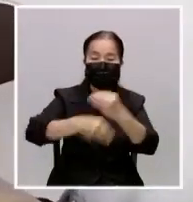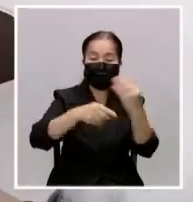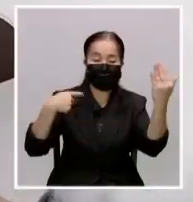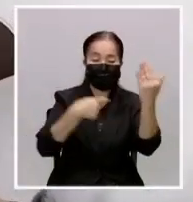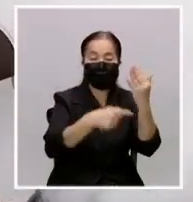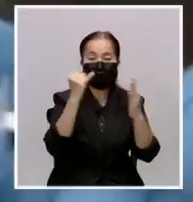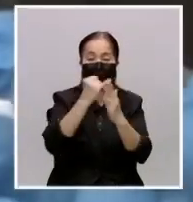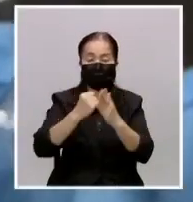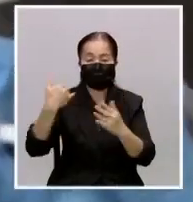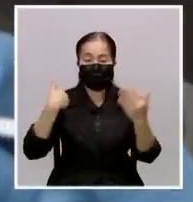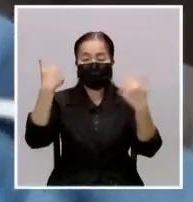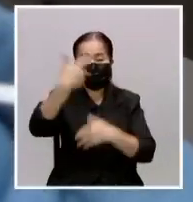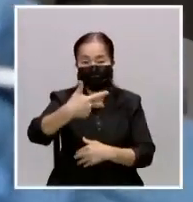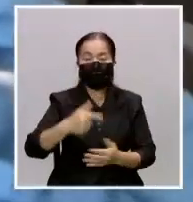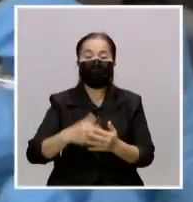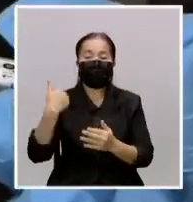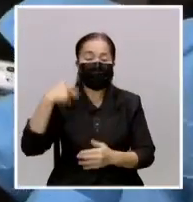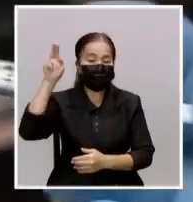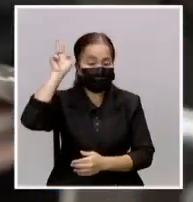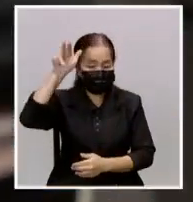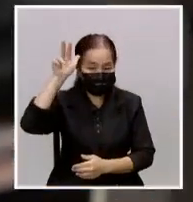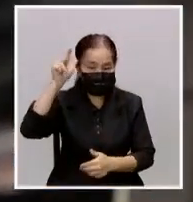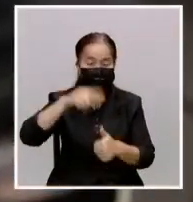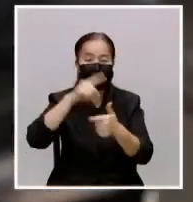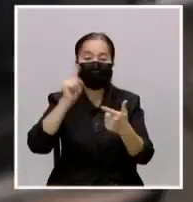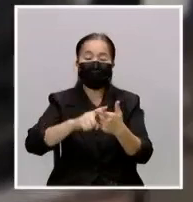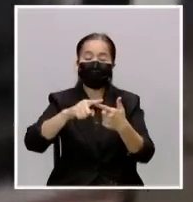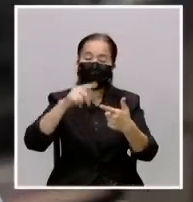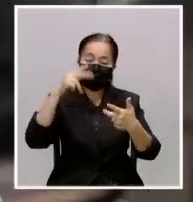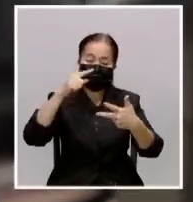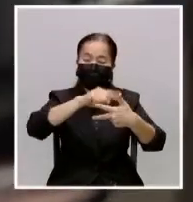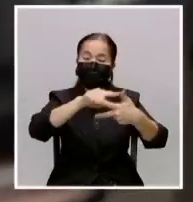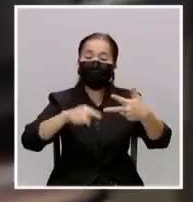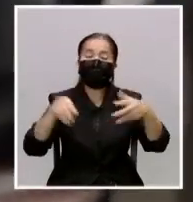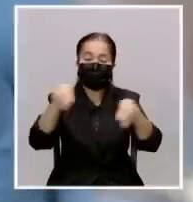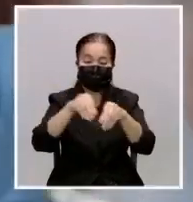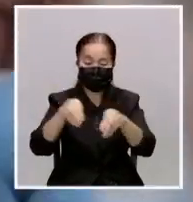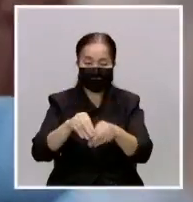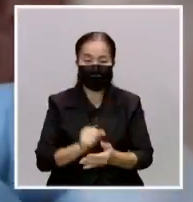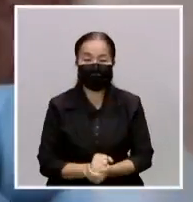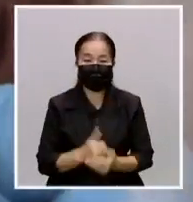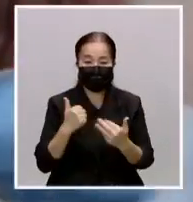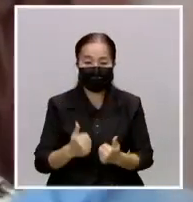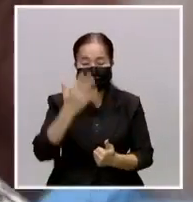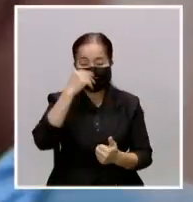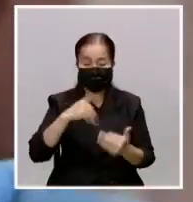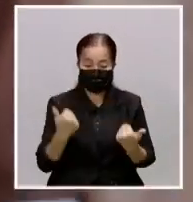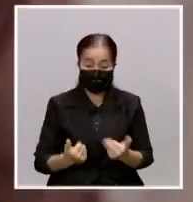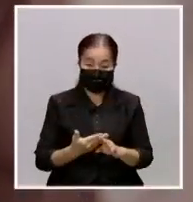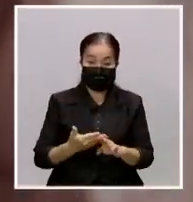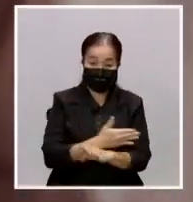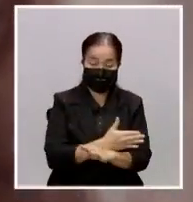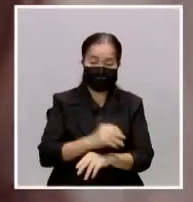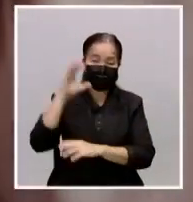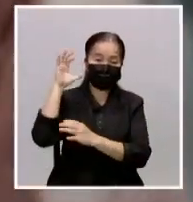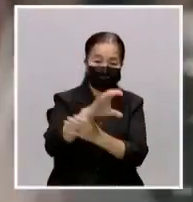จังหวัดก็คือที่ฮอกไกโดโอกายาม่าและฮิโรชิมะ ก่อนที่จะบังคับให้พื้นที่กรุง